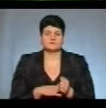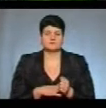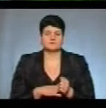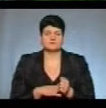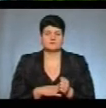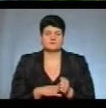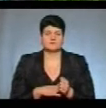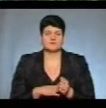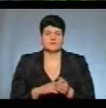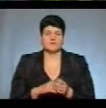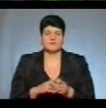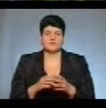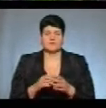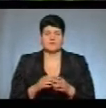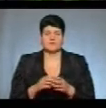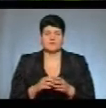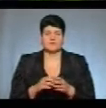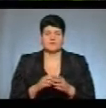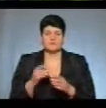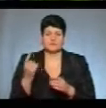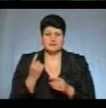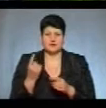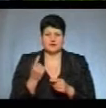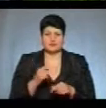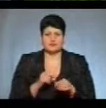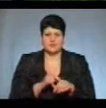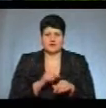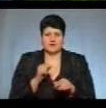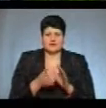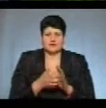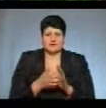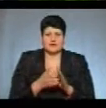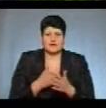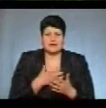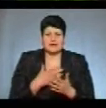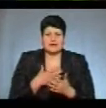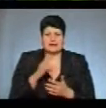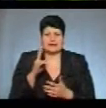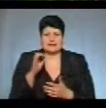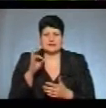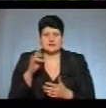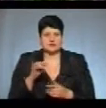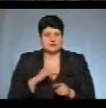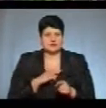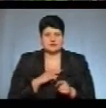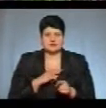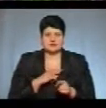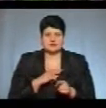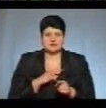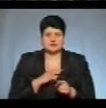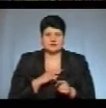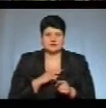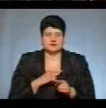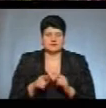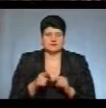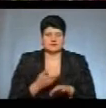Дуже важко, і вже з першого кола відчувалося, що бракує кисню. Дуже швидко закисляєшся,